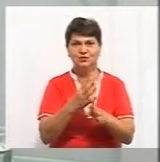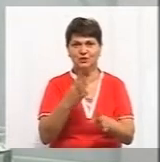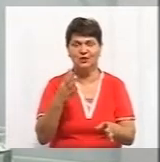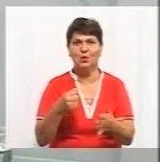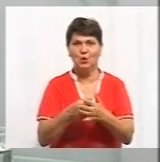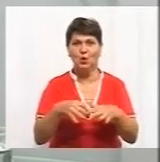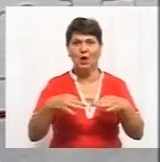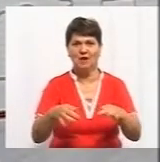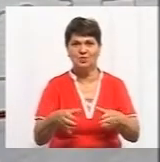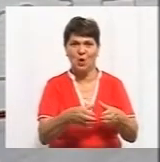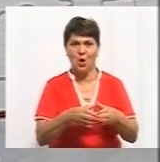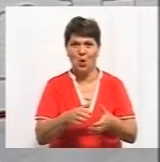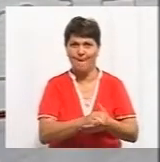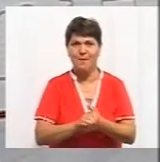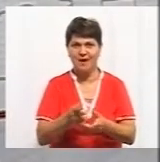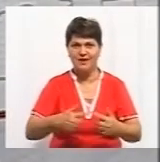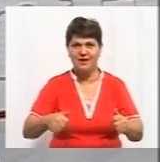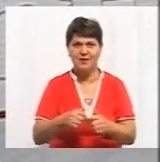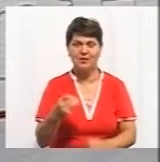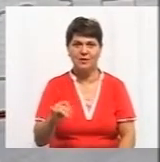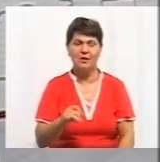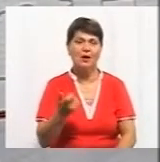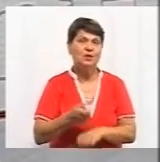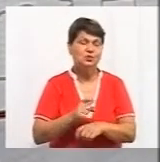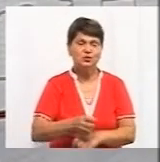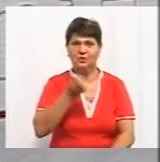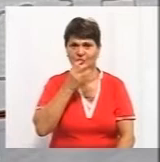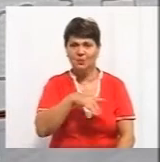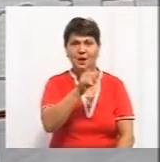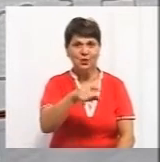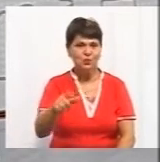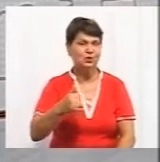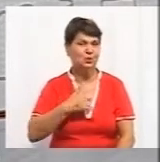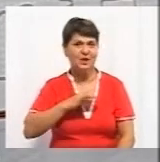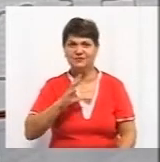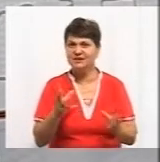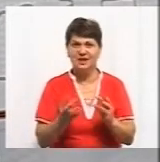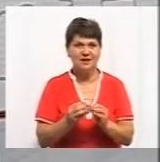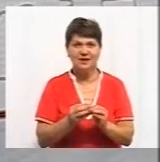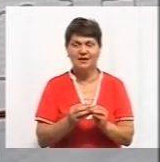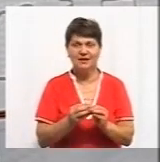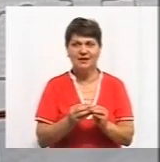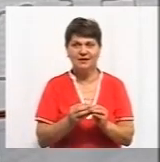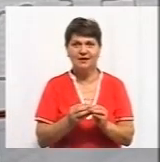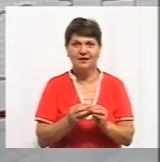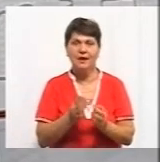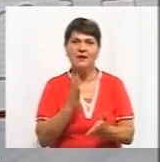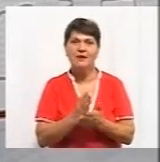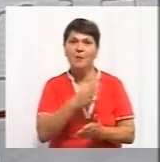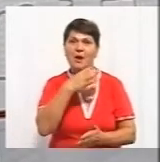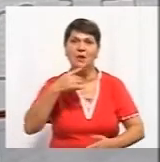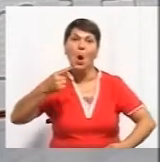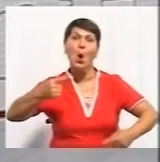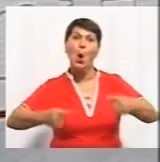люди, зараз це дуже добре, тому що люди, нас взагалі-то було багато критиків, які могли критикувати, а не